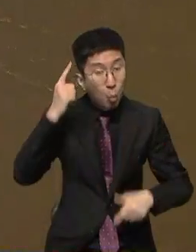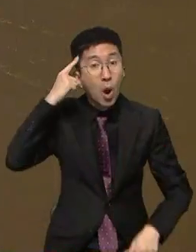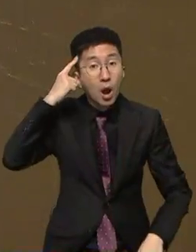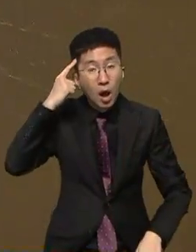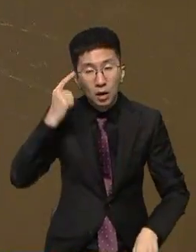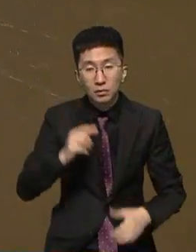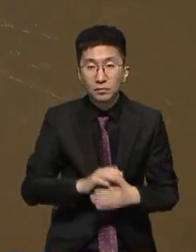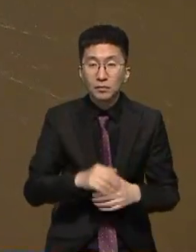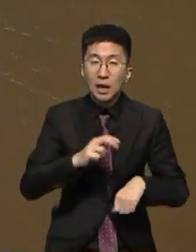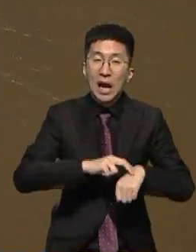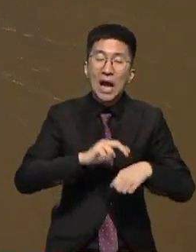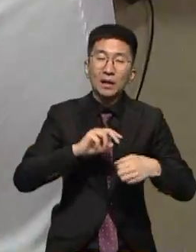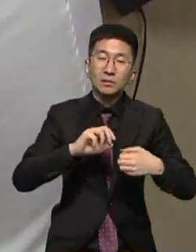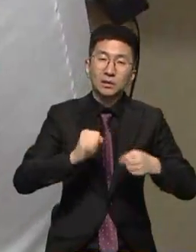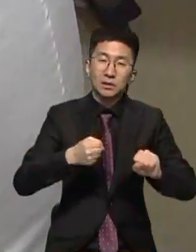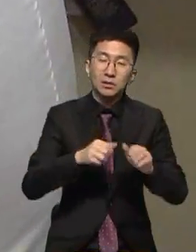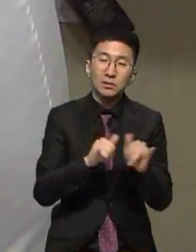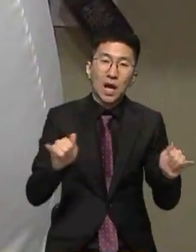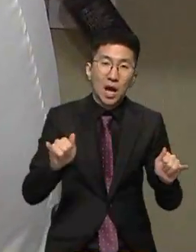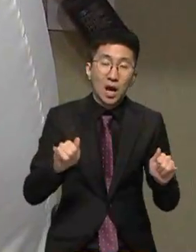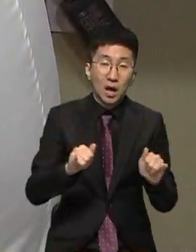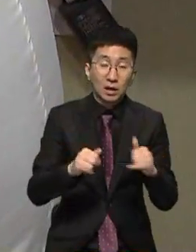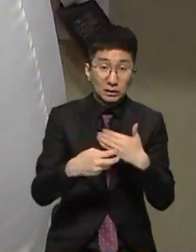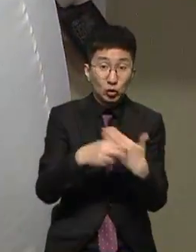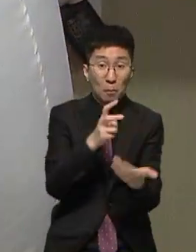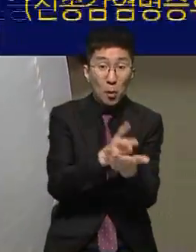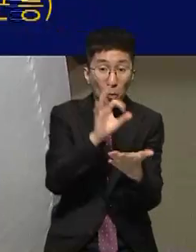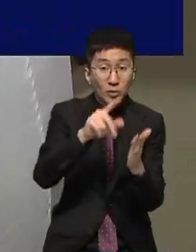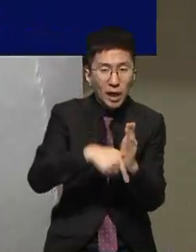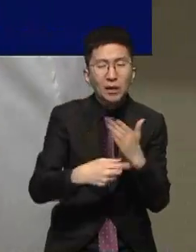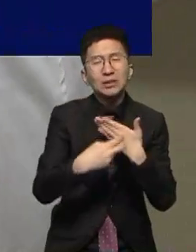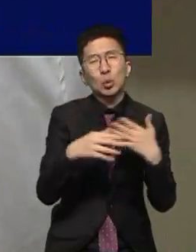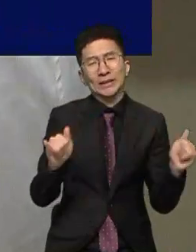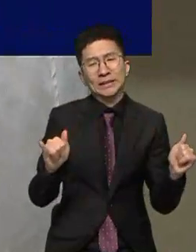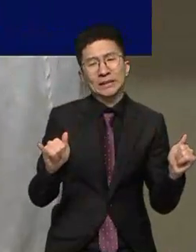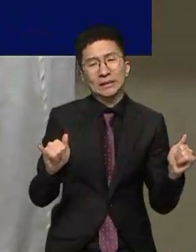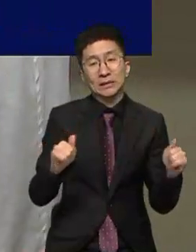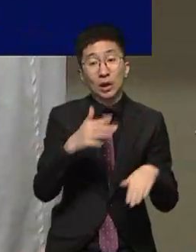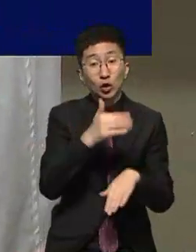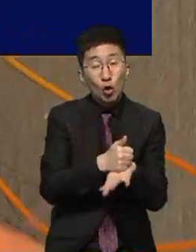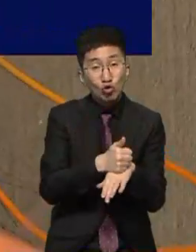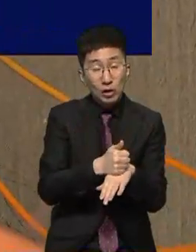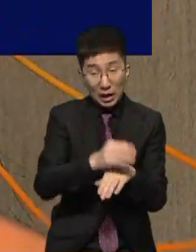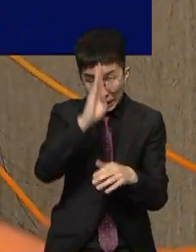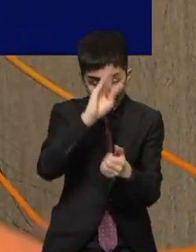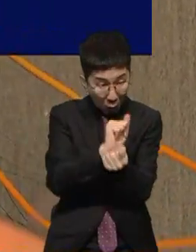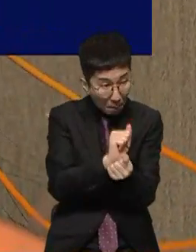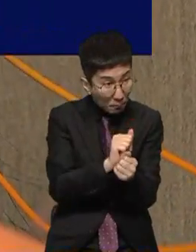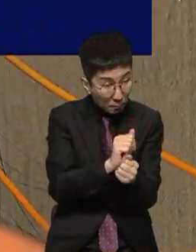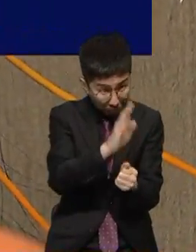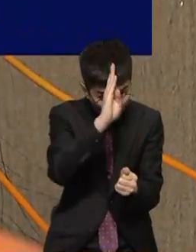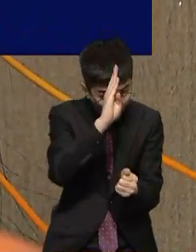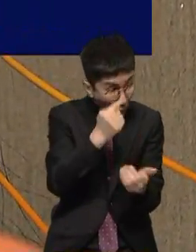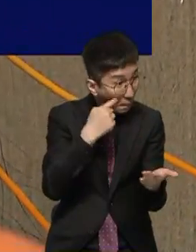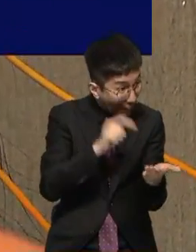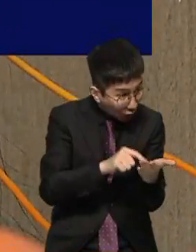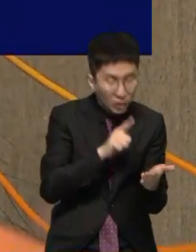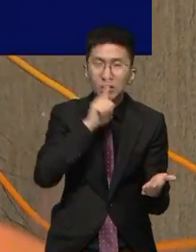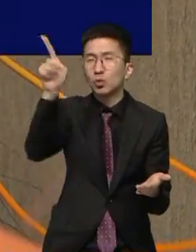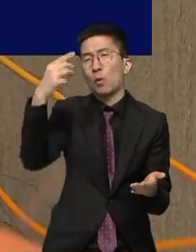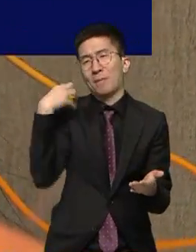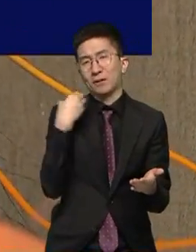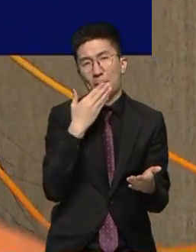한의사도 의료 법상 의료인이 고 의료인은 1급 감염병 발견시 신고 의무가 있는 만큼 한의사를